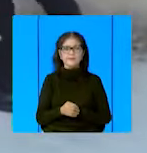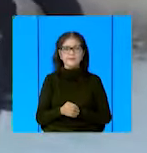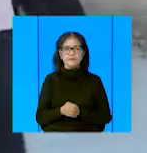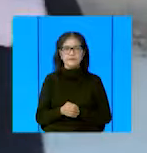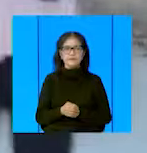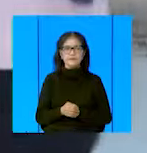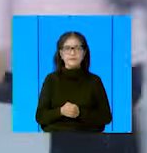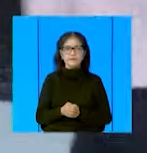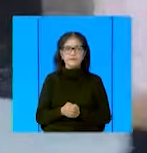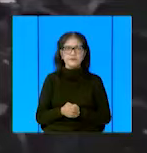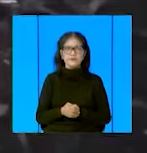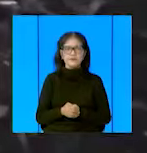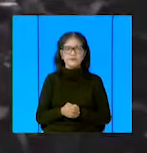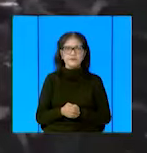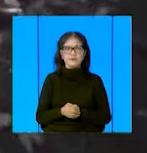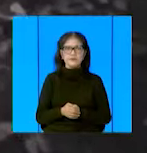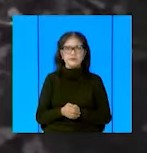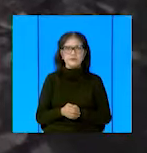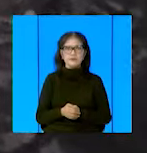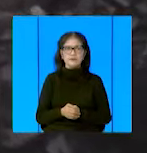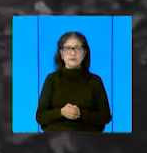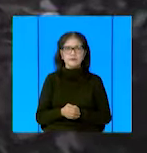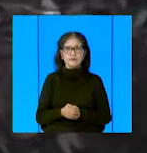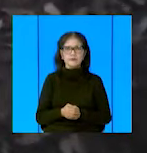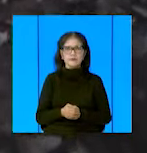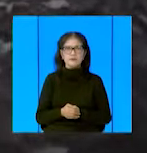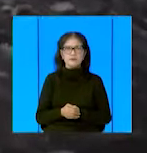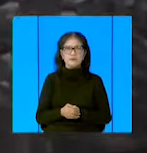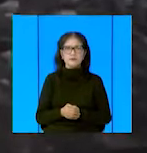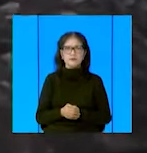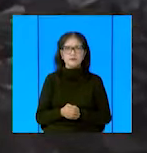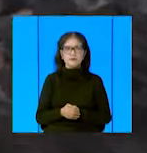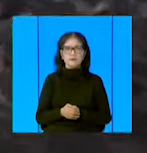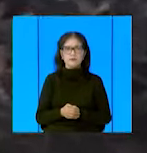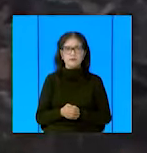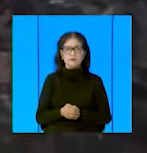Dari Kabupaten Sarolangun, Jambi, Ridho Habibalah, iNews, melaporkan.